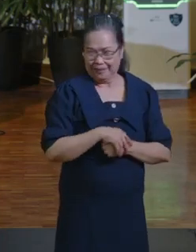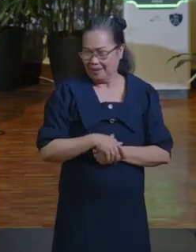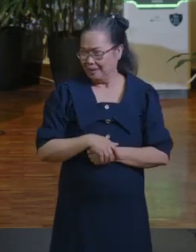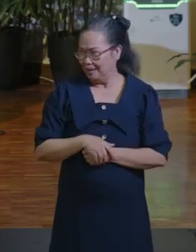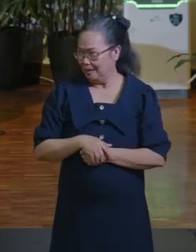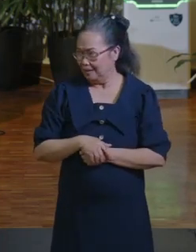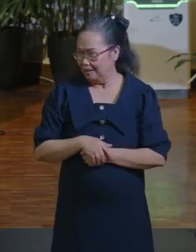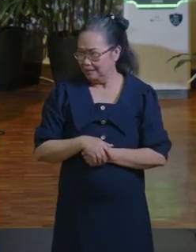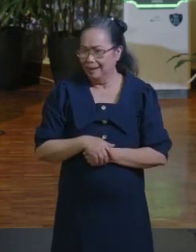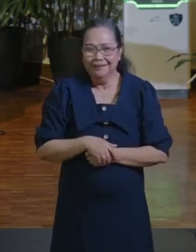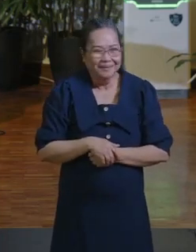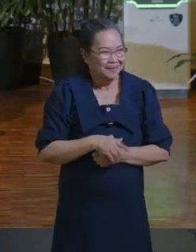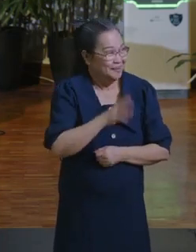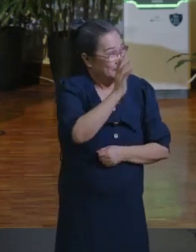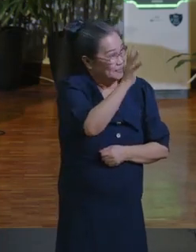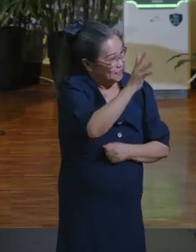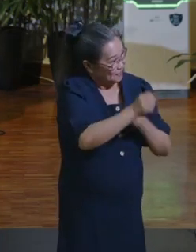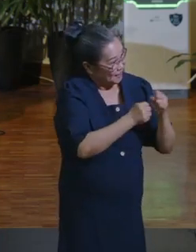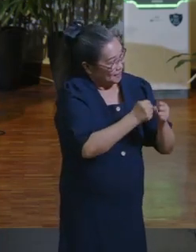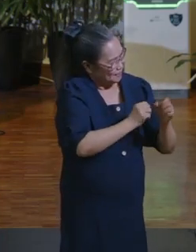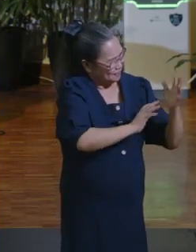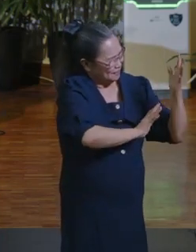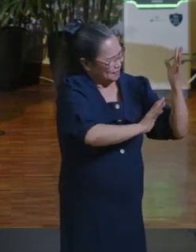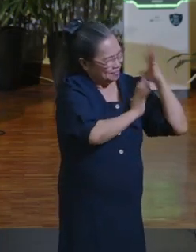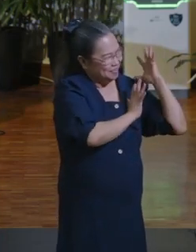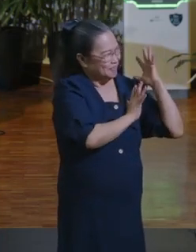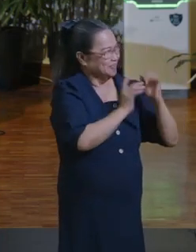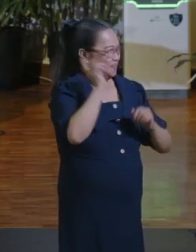Mga 50 years ago na to, no? So,